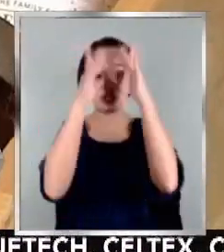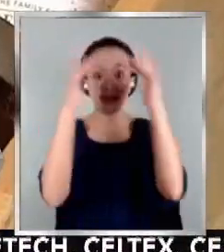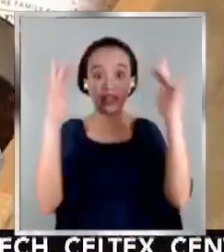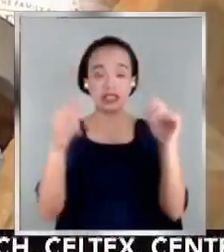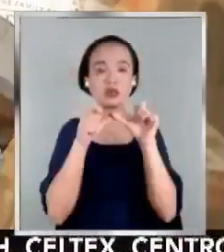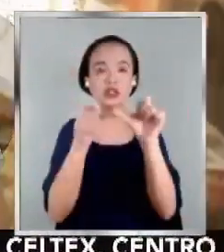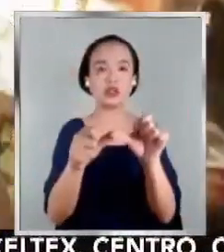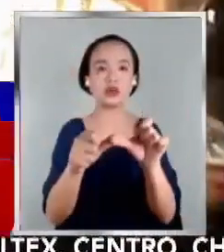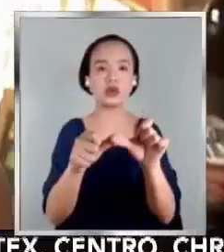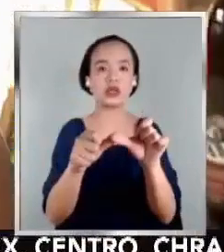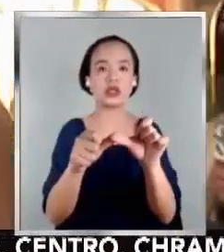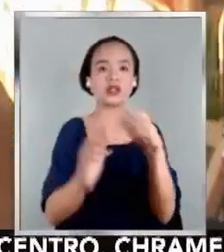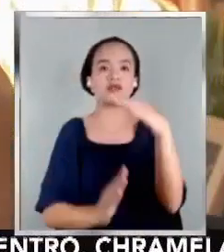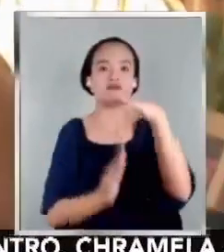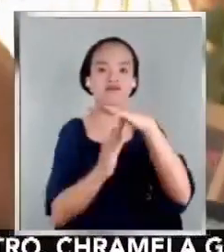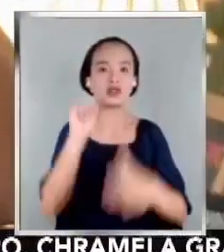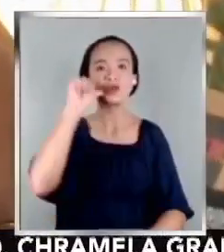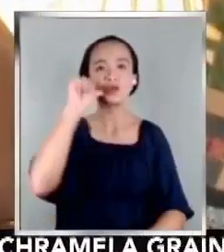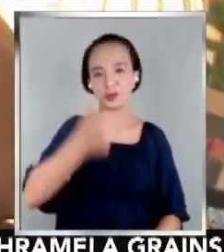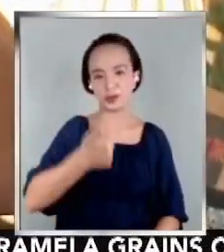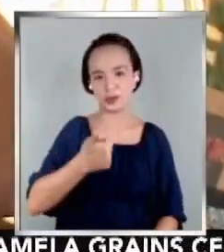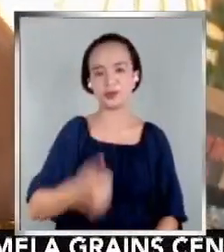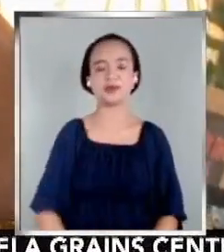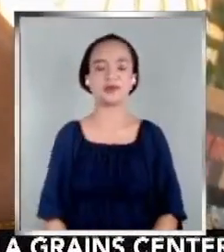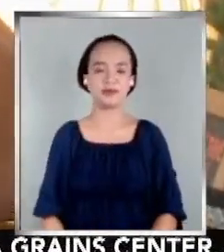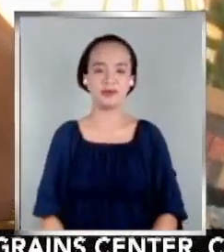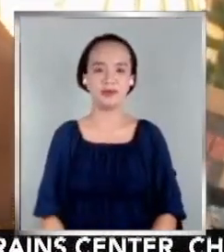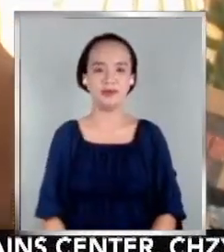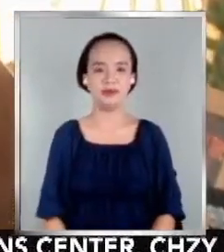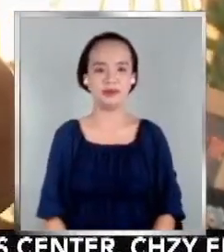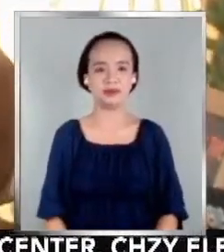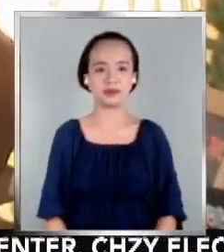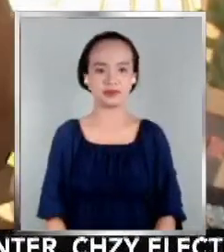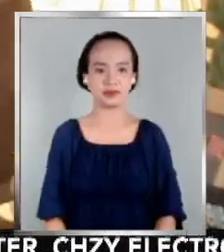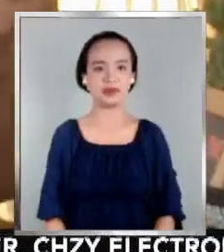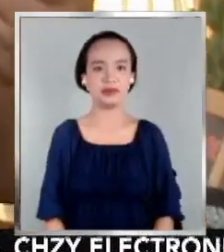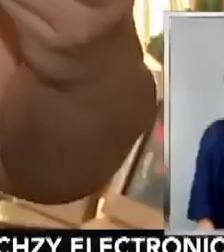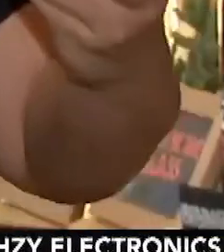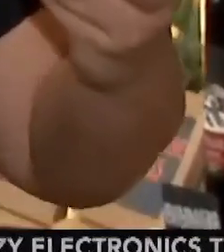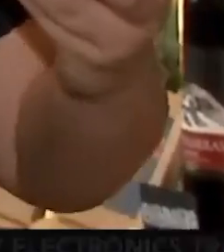Para sa GMA Integrated News, Bernadette Reyes, Nakatutok, 24 Horas.